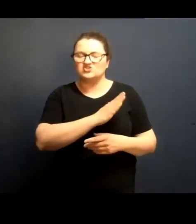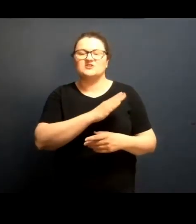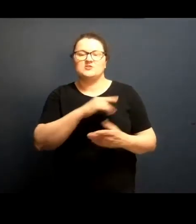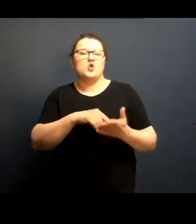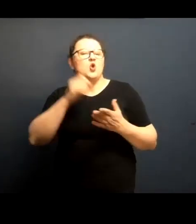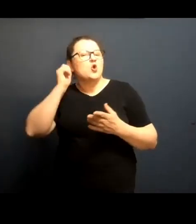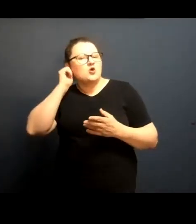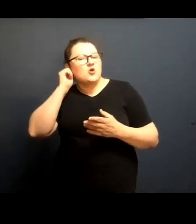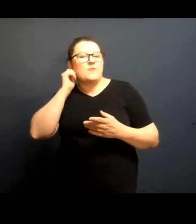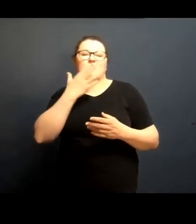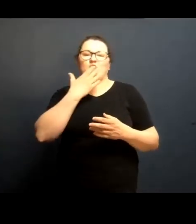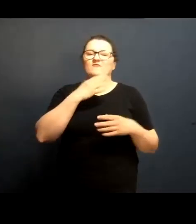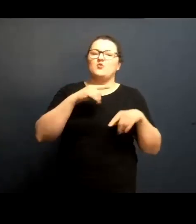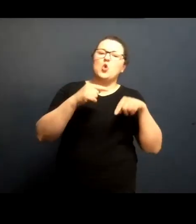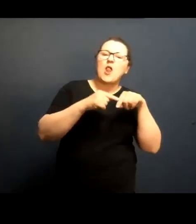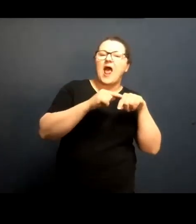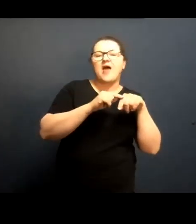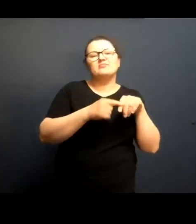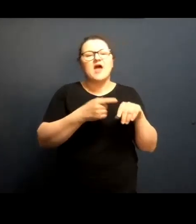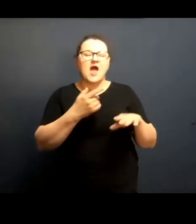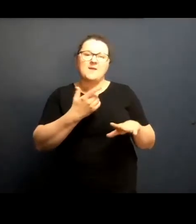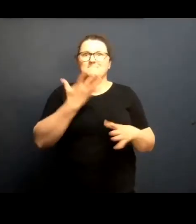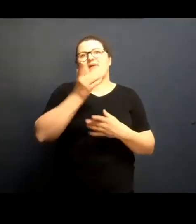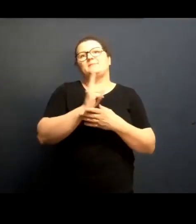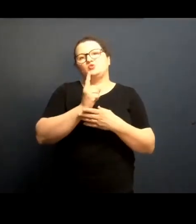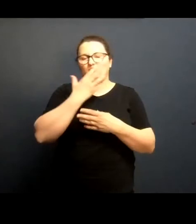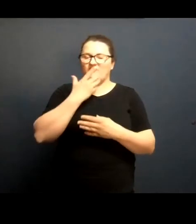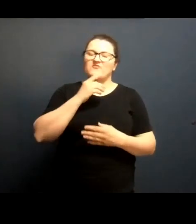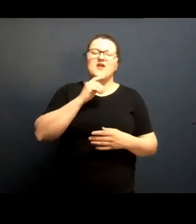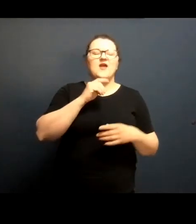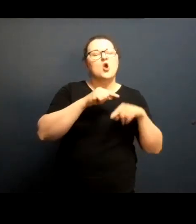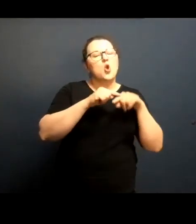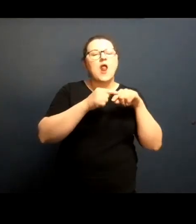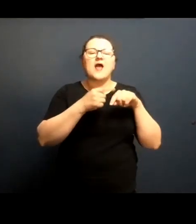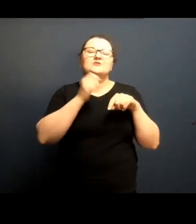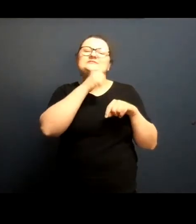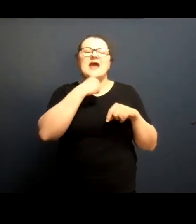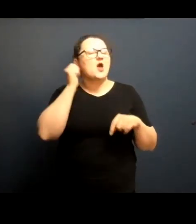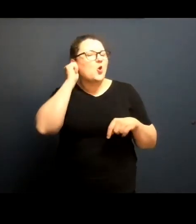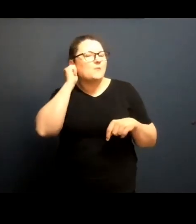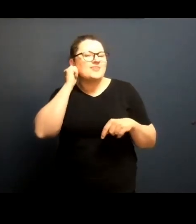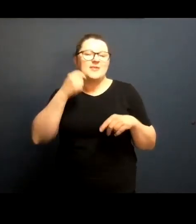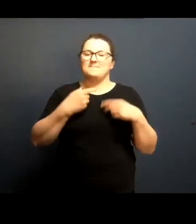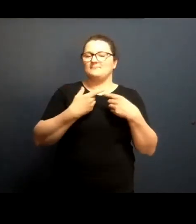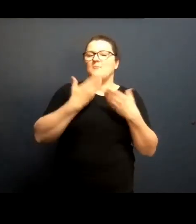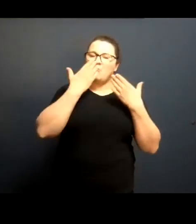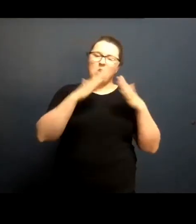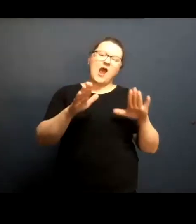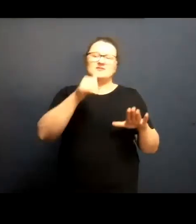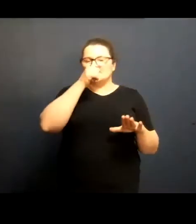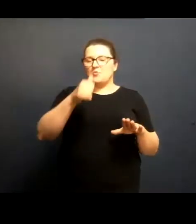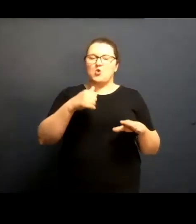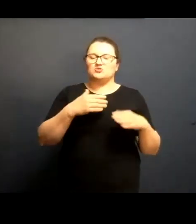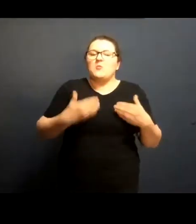kolanach, potrafiły mówić przez pięć minut, w jaki sposób kolano starej kobiety wygląda i dlaczego nie należy go pokazywać, maskować,